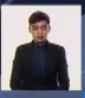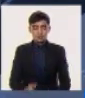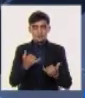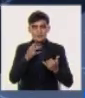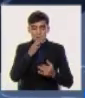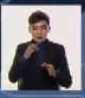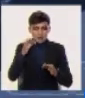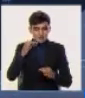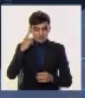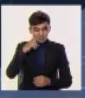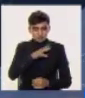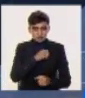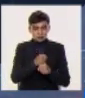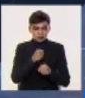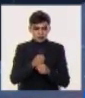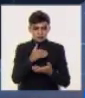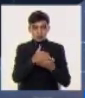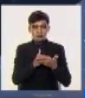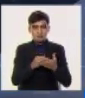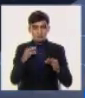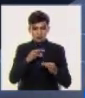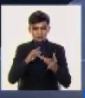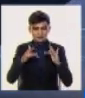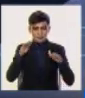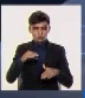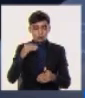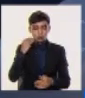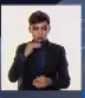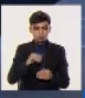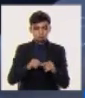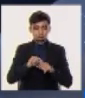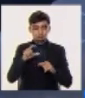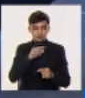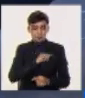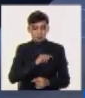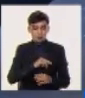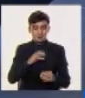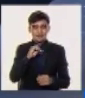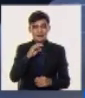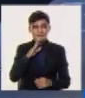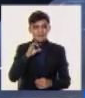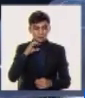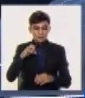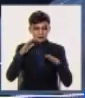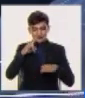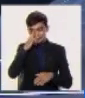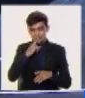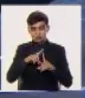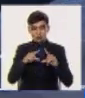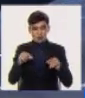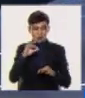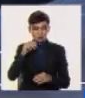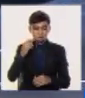А тем временем разработчики образовательных платформ сегодня рассказали, что улучшили работу сервисов. Так, буквально через неделю казахстанские школьники